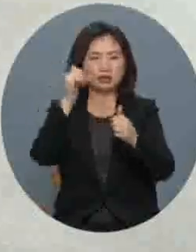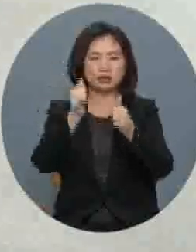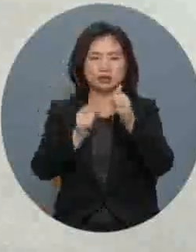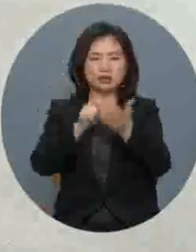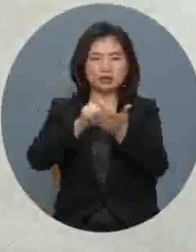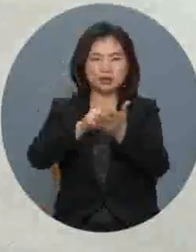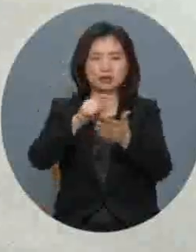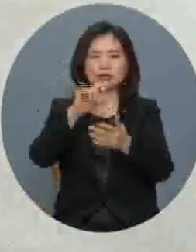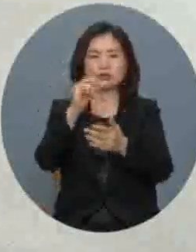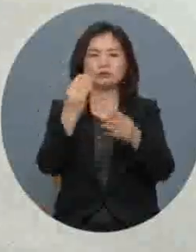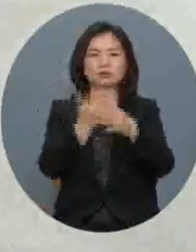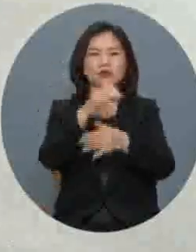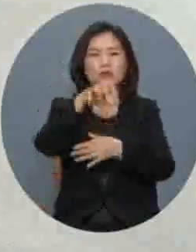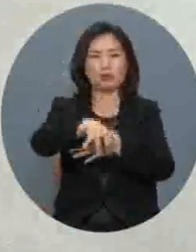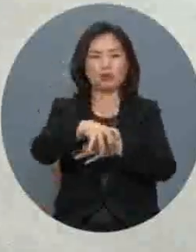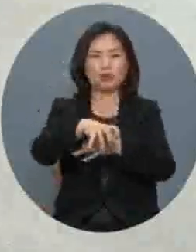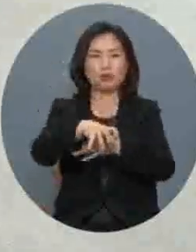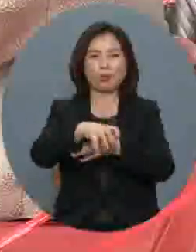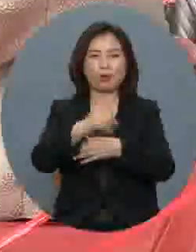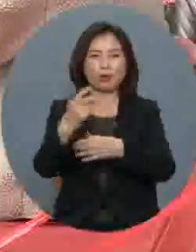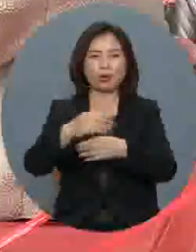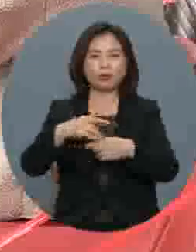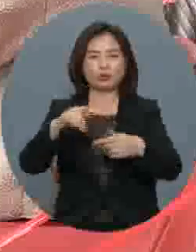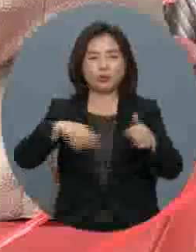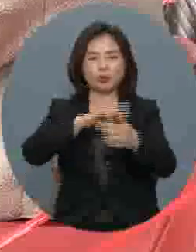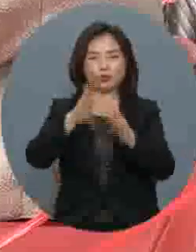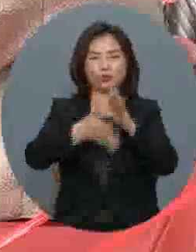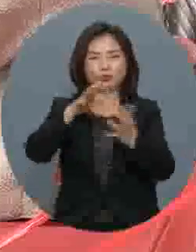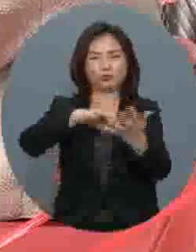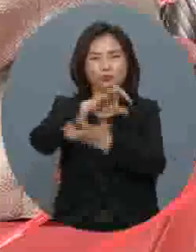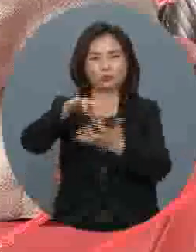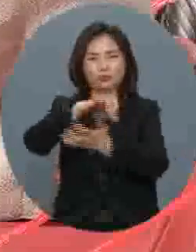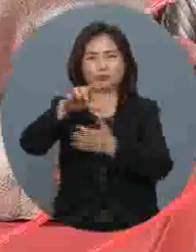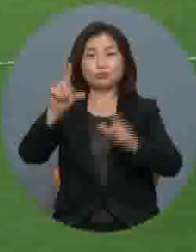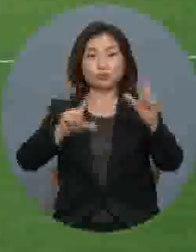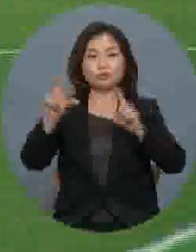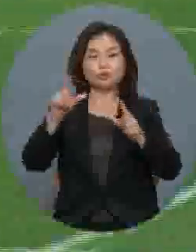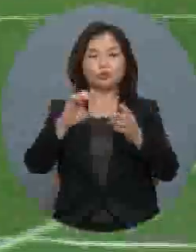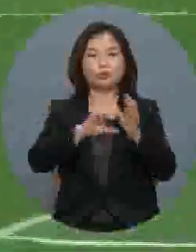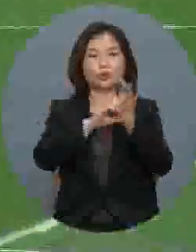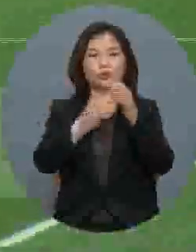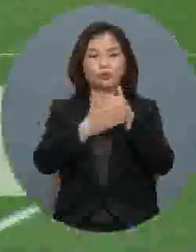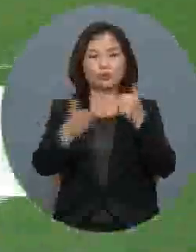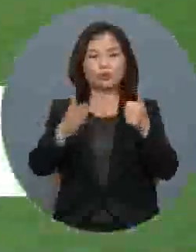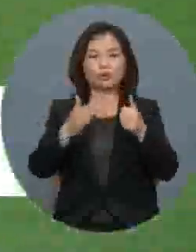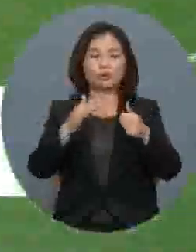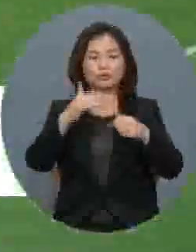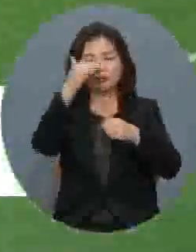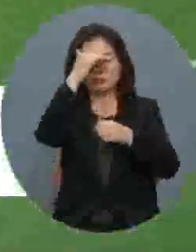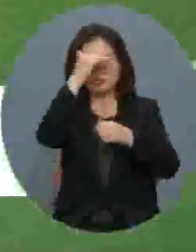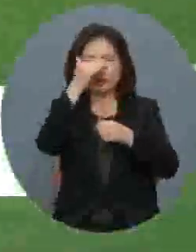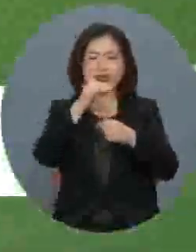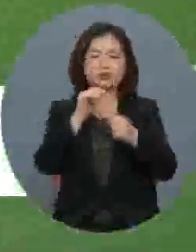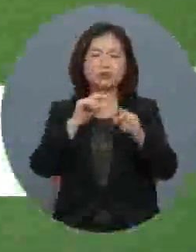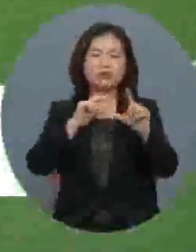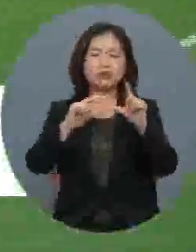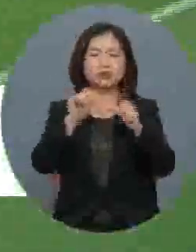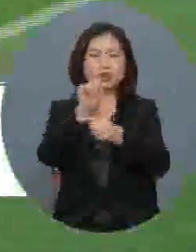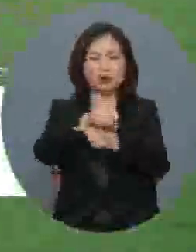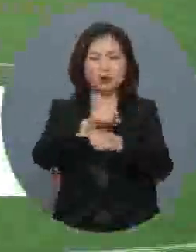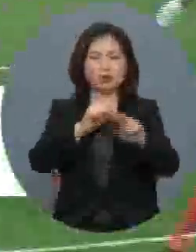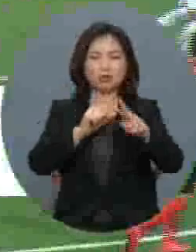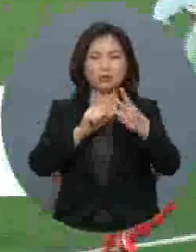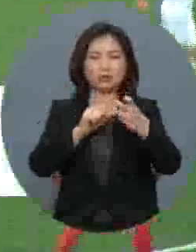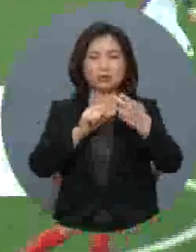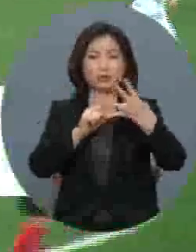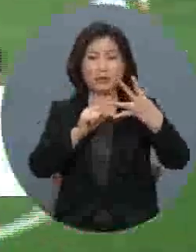이름을 올린 김천시는 홈 개막전으로 도시가 들썩였습니다. 코로나19로 제한적으로 관중 입장이 허용됐지만